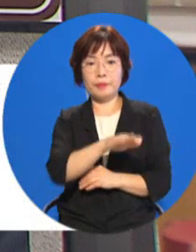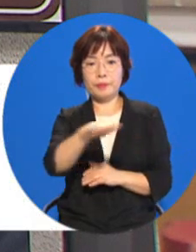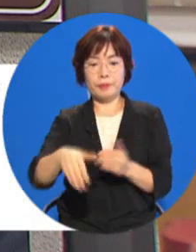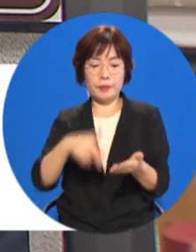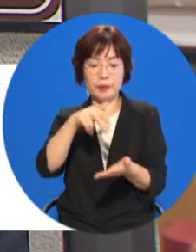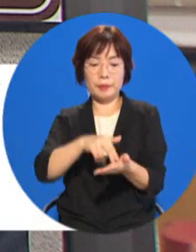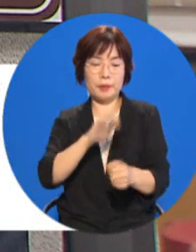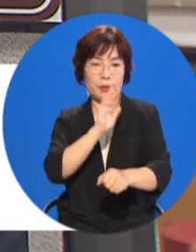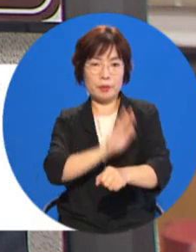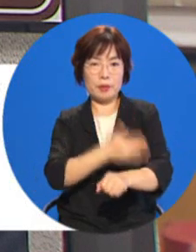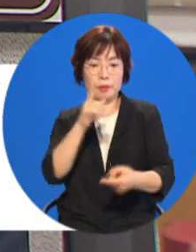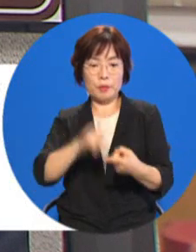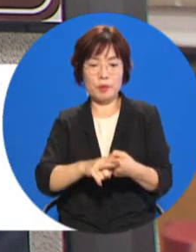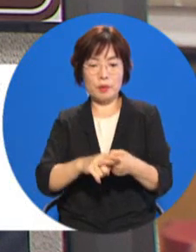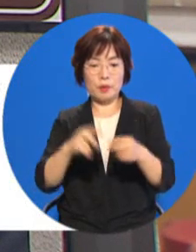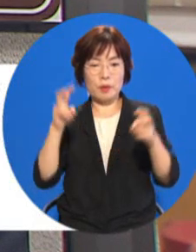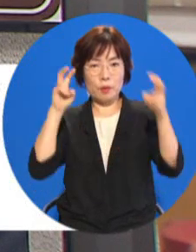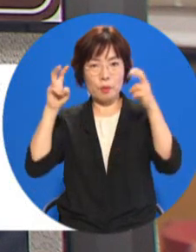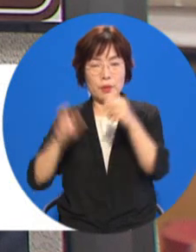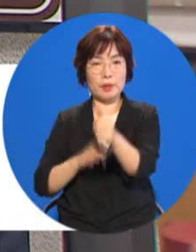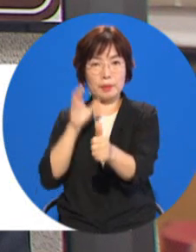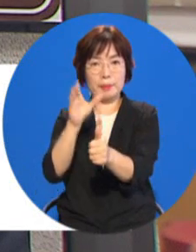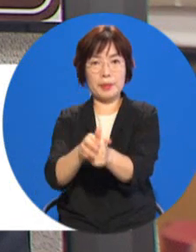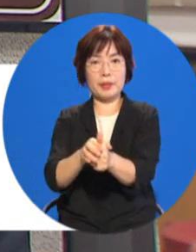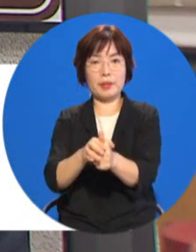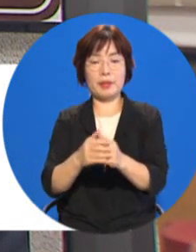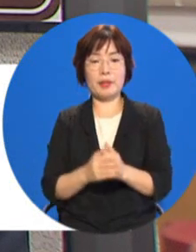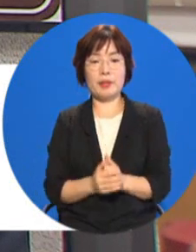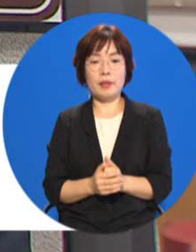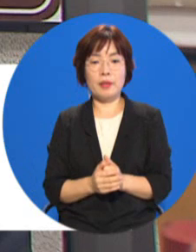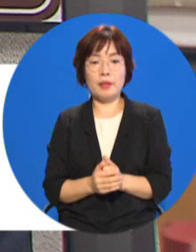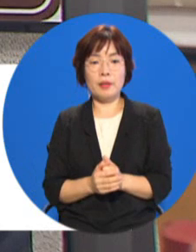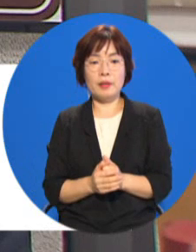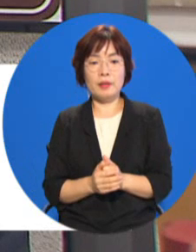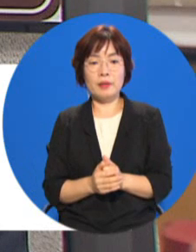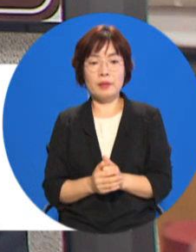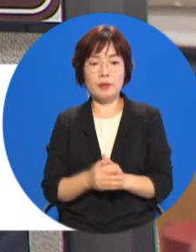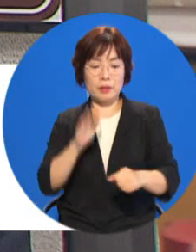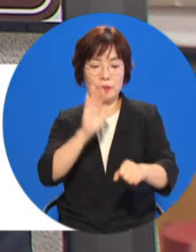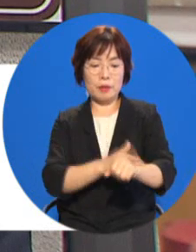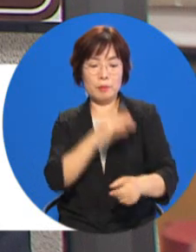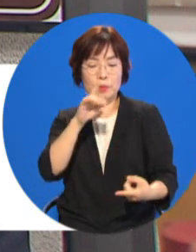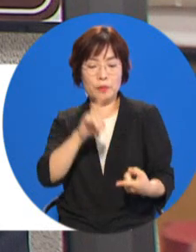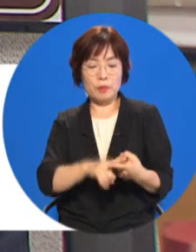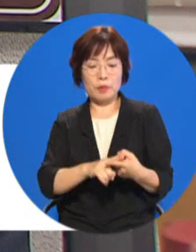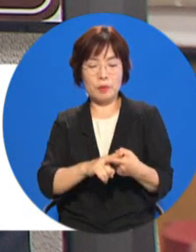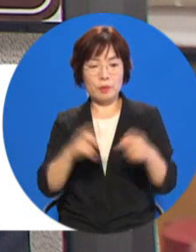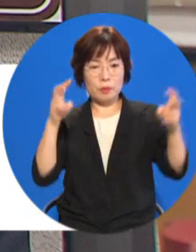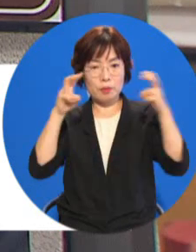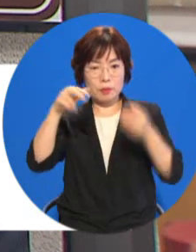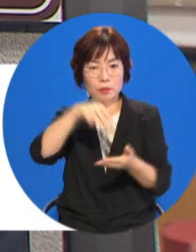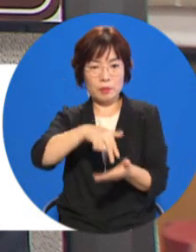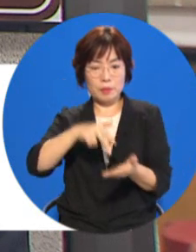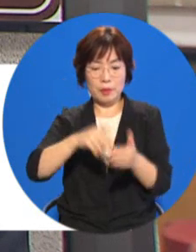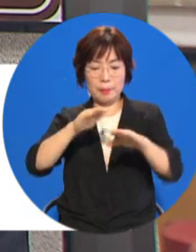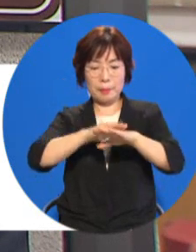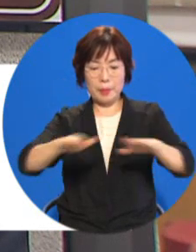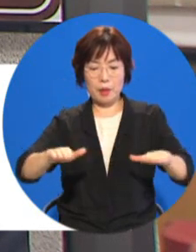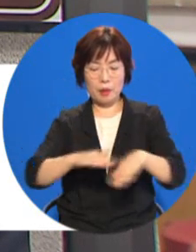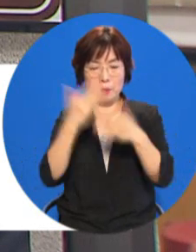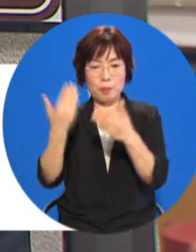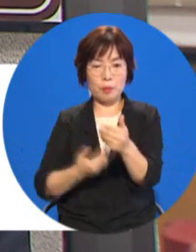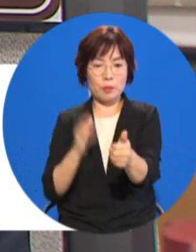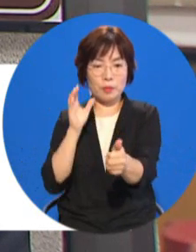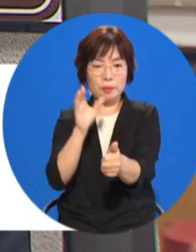귀책 사유가 신청인 측에 있다고 보고 있습니다. 그래서 귀책 사유가 있는 신청인 측에